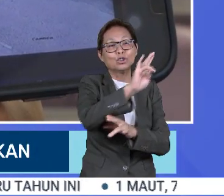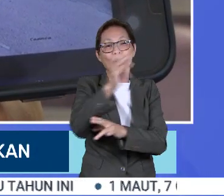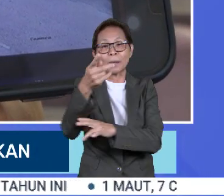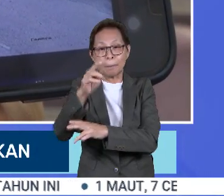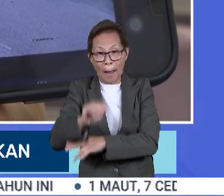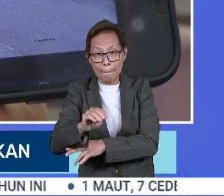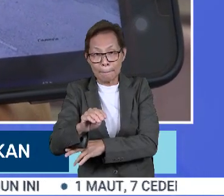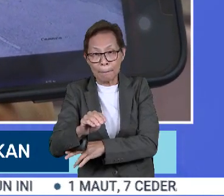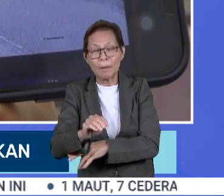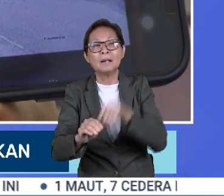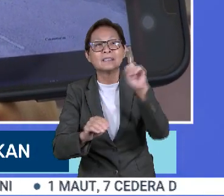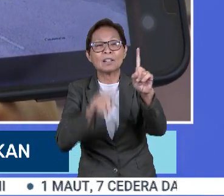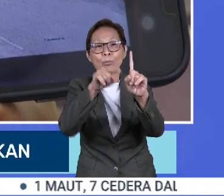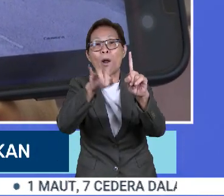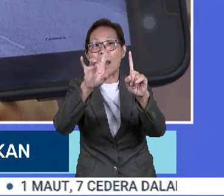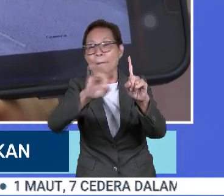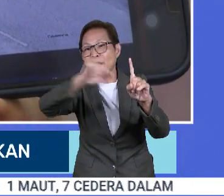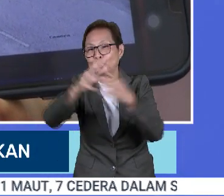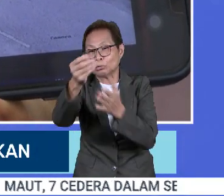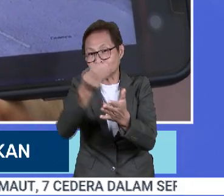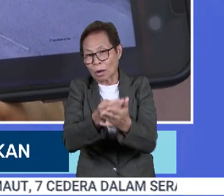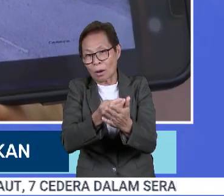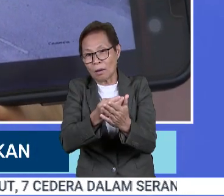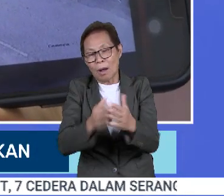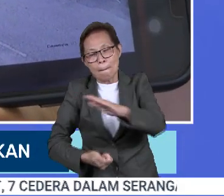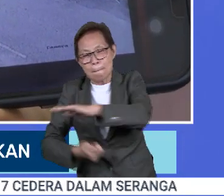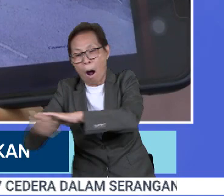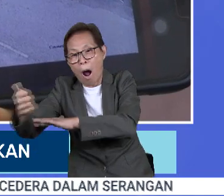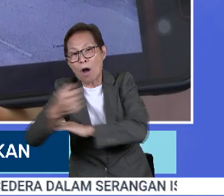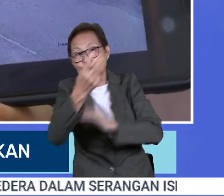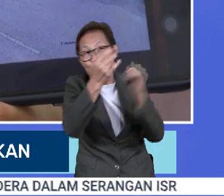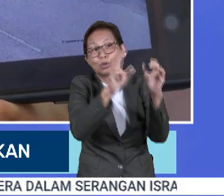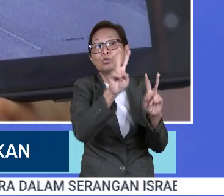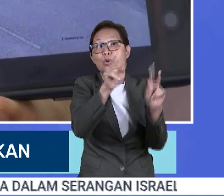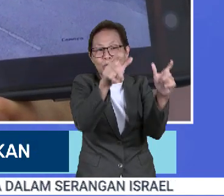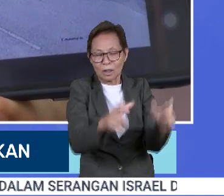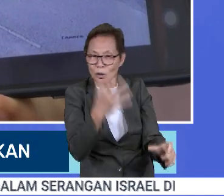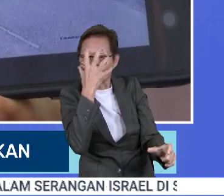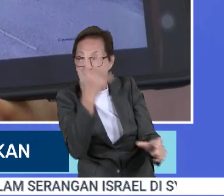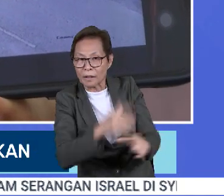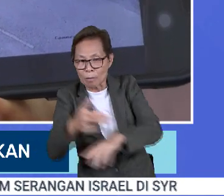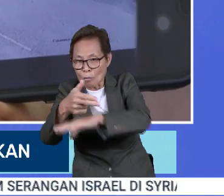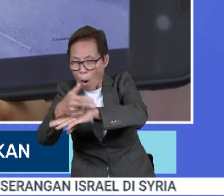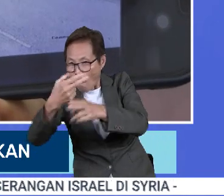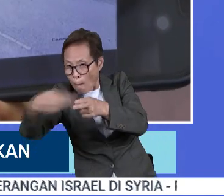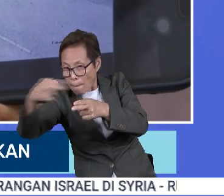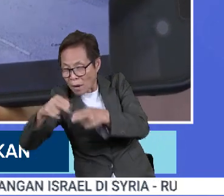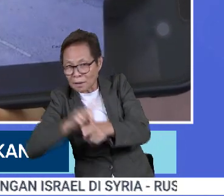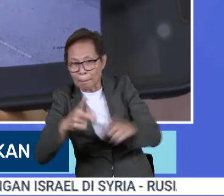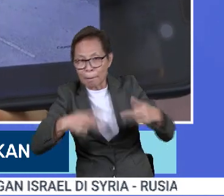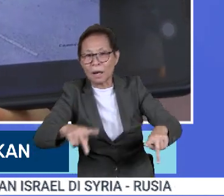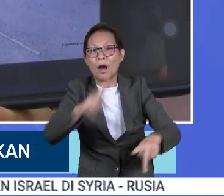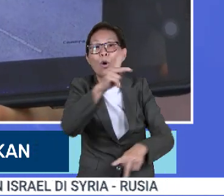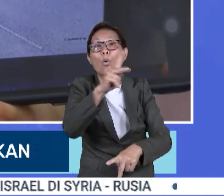dianggarkan bernilai satu populehan 8 juta ringgit dilarikan dua individu bertoping dan bersenjatakan parang di Pekan